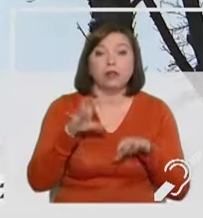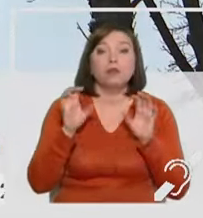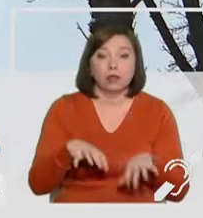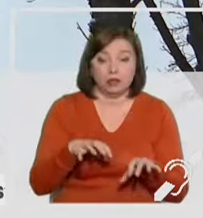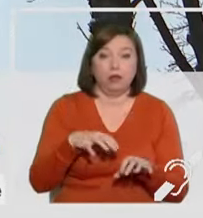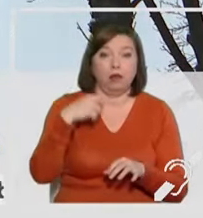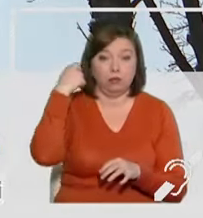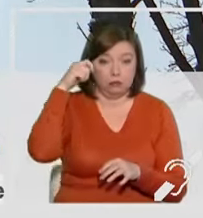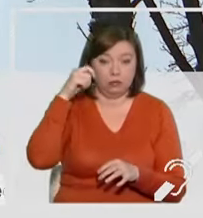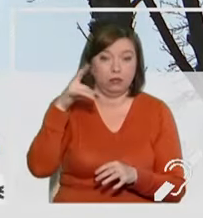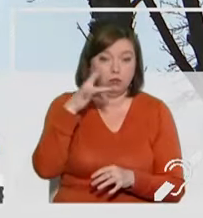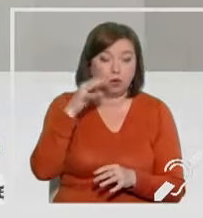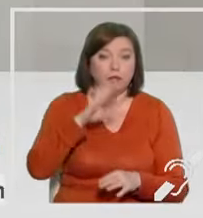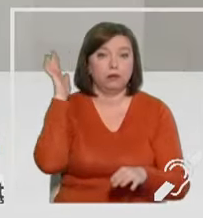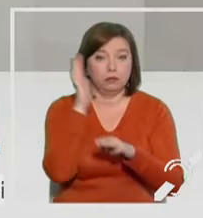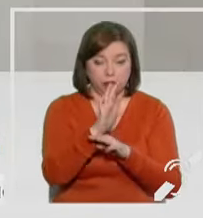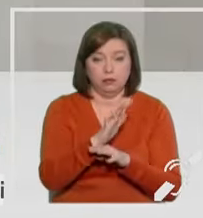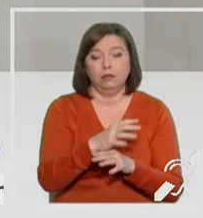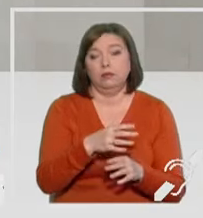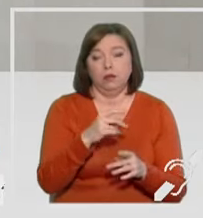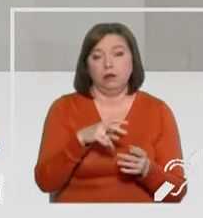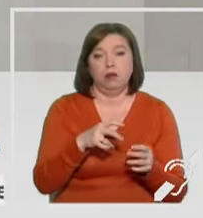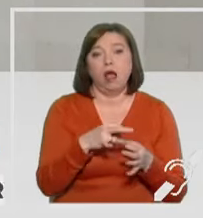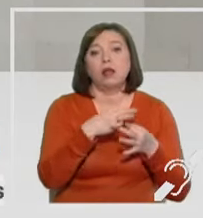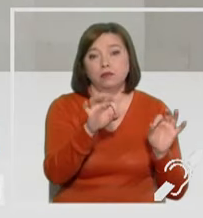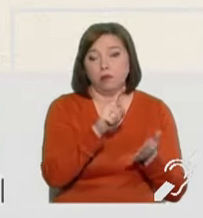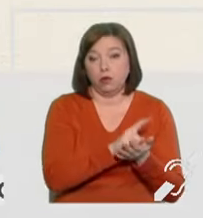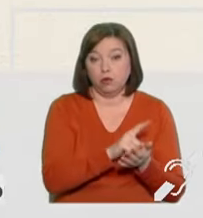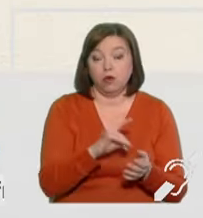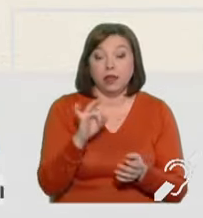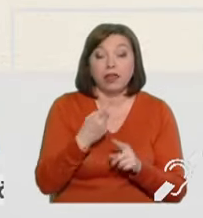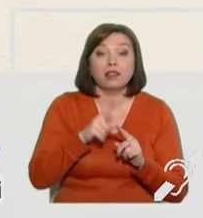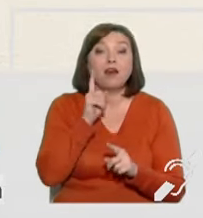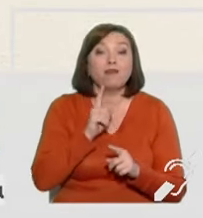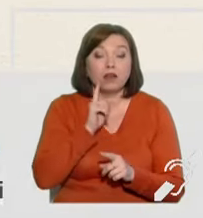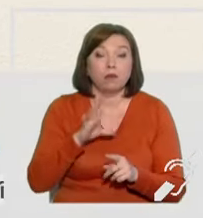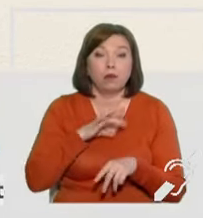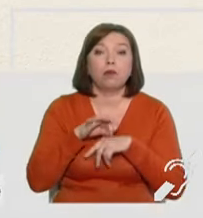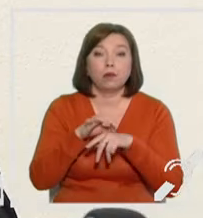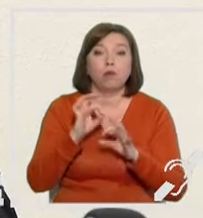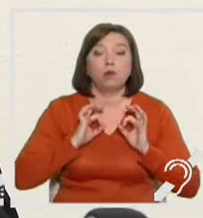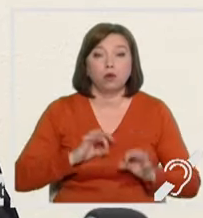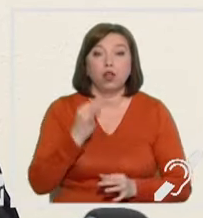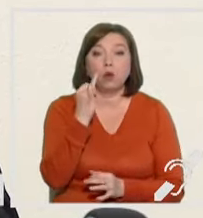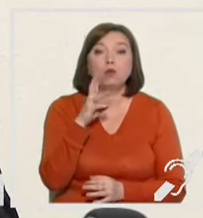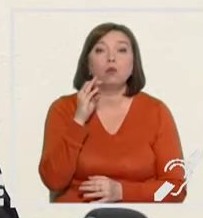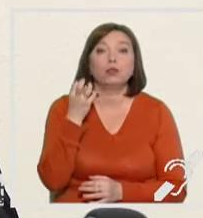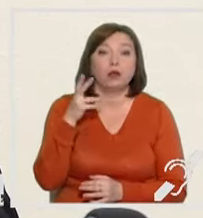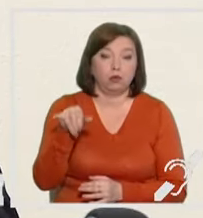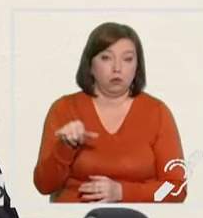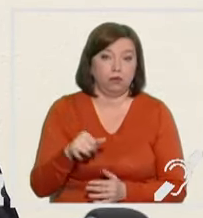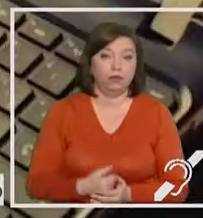Maia Sandu a emis un decret prin care Stoianoglu a fost eliberat. Interimatul funcției este asigurat de procurorul Ion Munteanu.